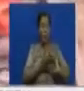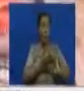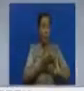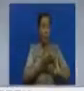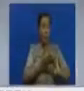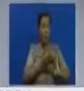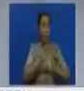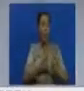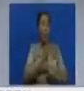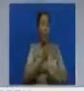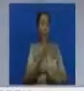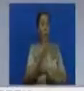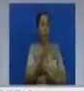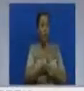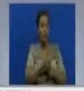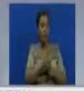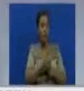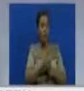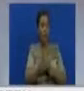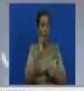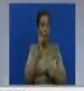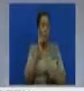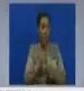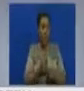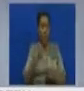3 itakapokamilika mwezi Mei mwaka huu.